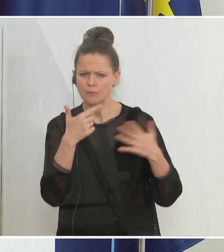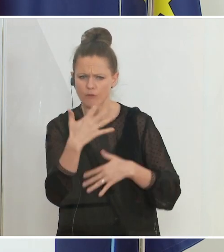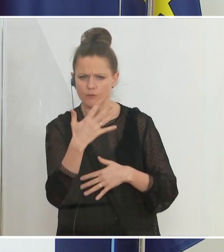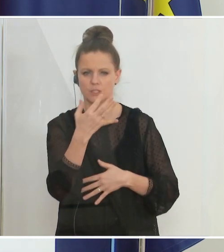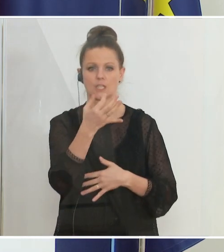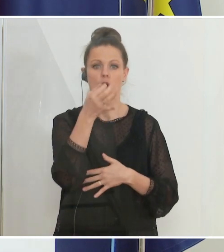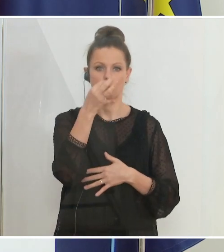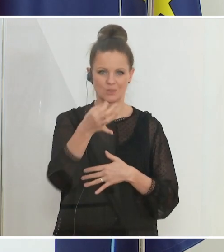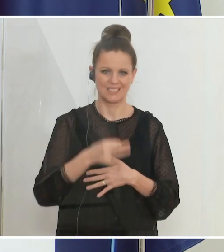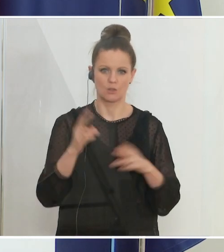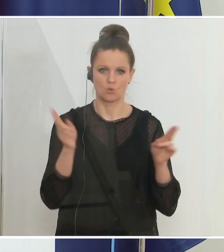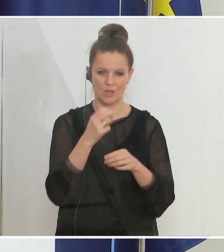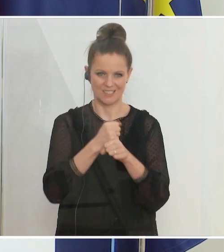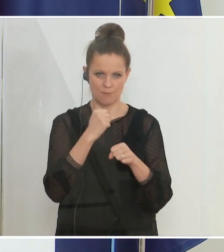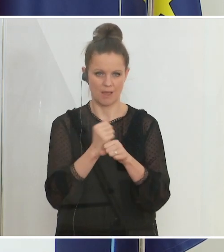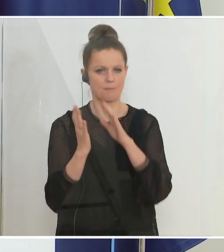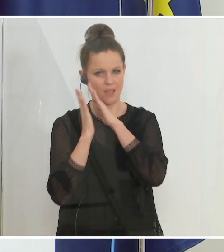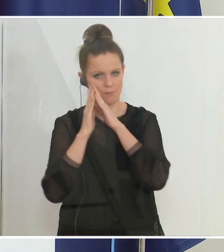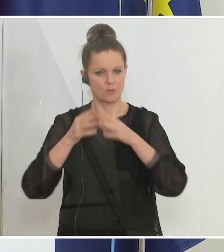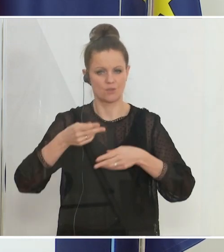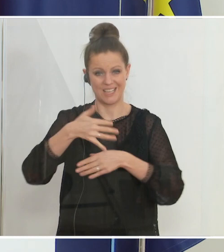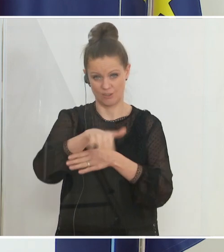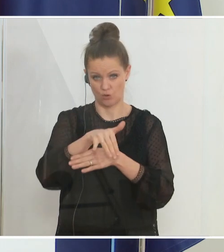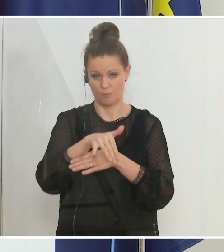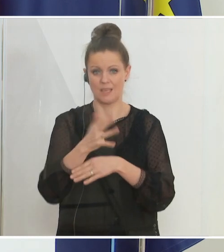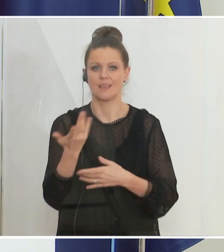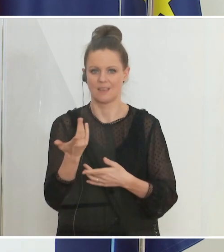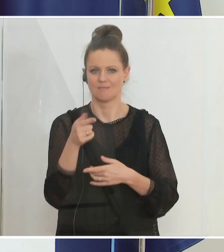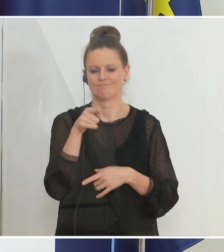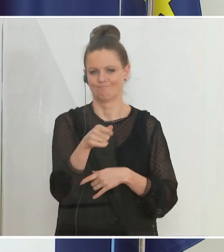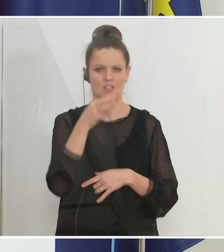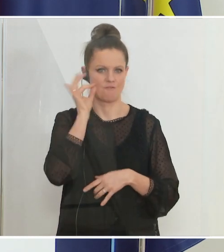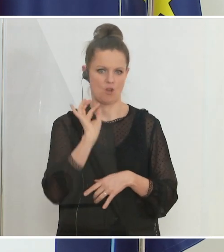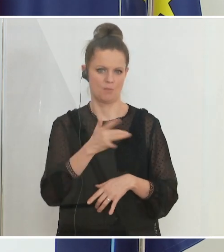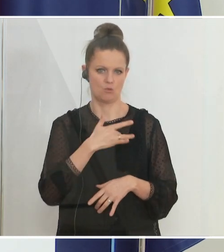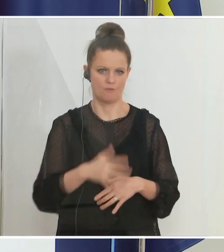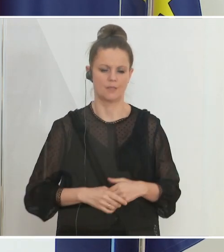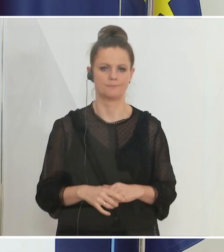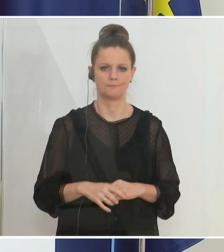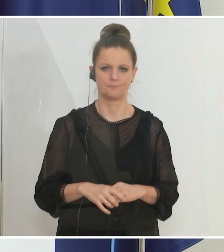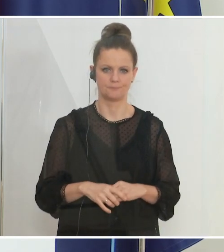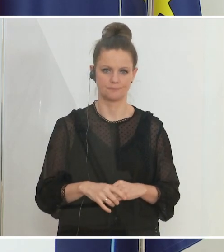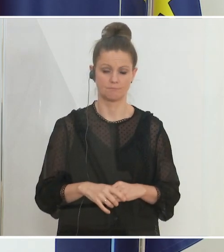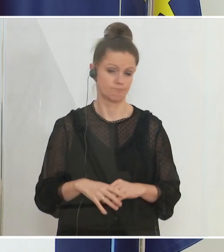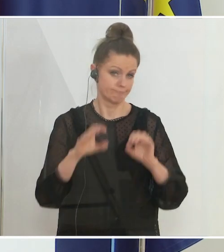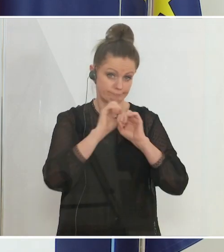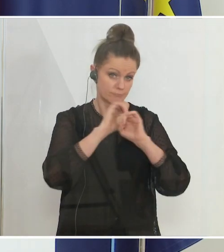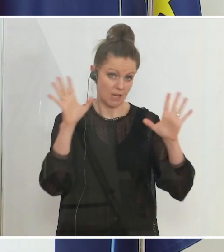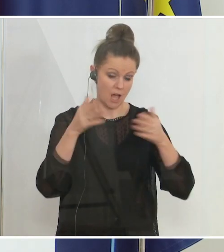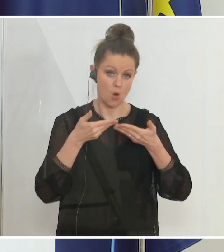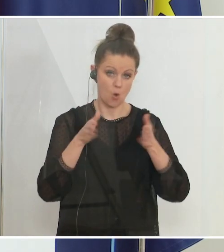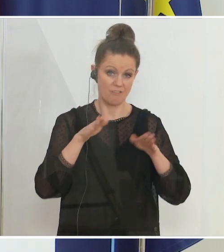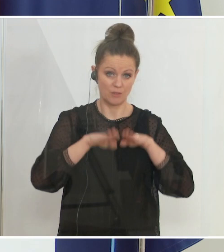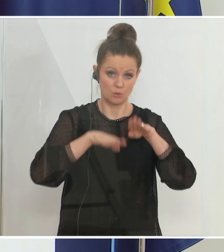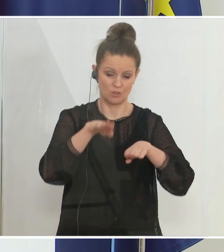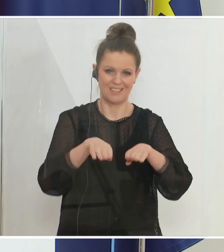57% der Kurzarbeitenden in Beherbergung und Gastronomie sind Frauen. Da ist nicht klar, dass